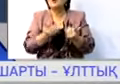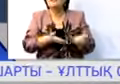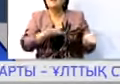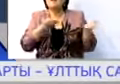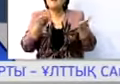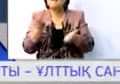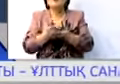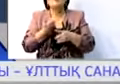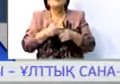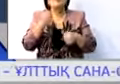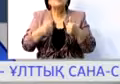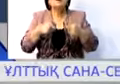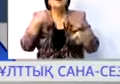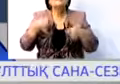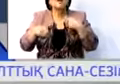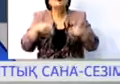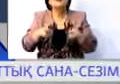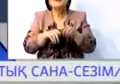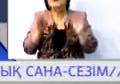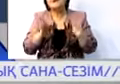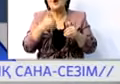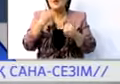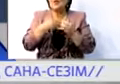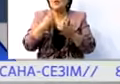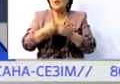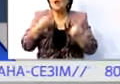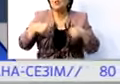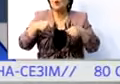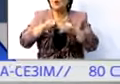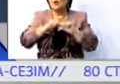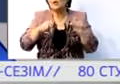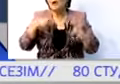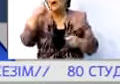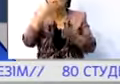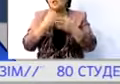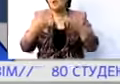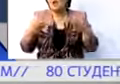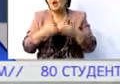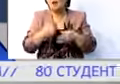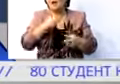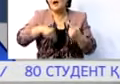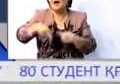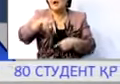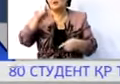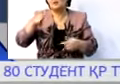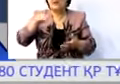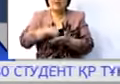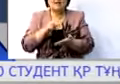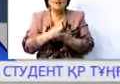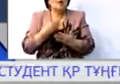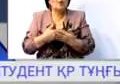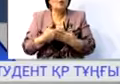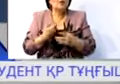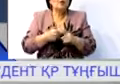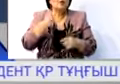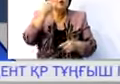отыр. Бұл байқауға сауда нарығындағы шағын және орта сауда орындары, жеке компания мен кәсіпкерлер қатыса алады. Мысалы,